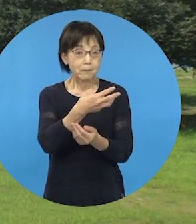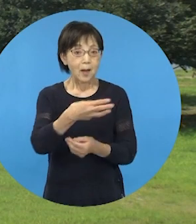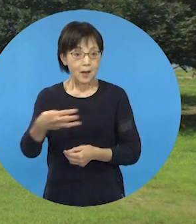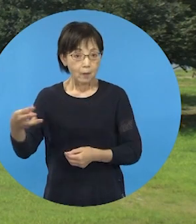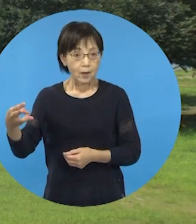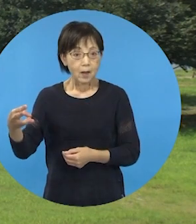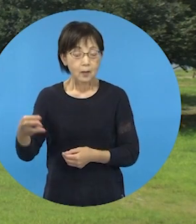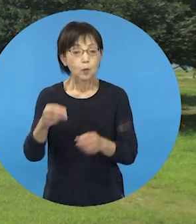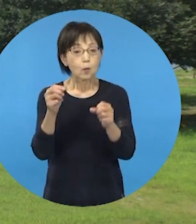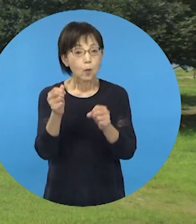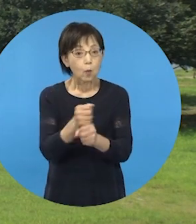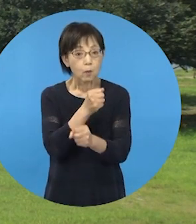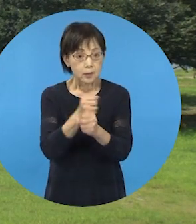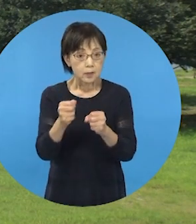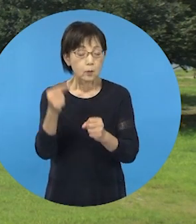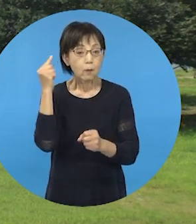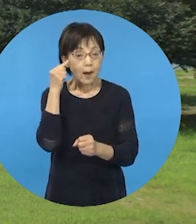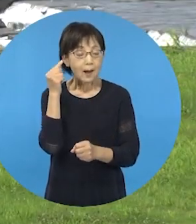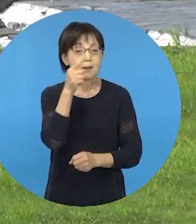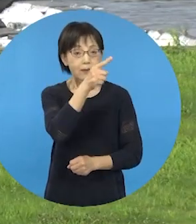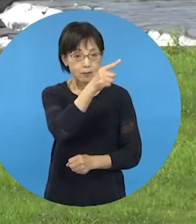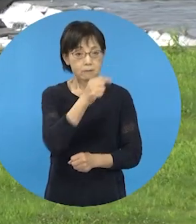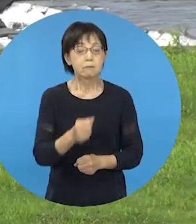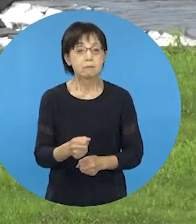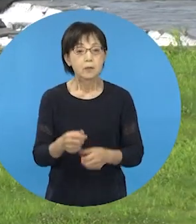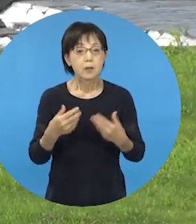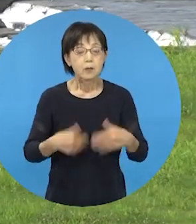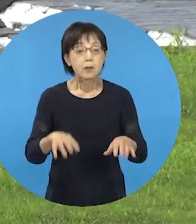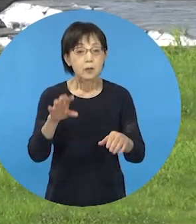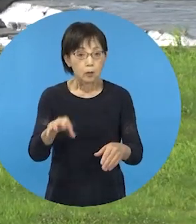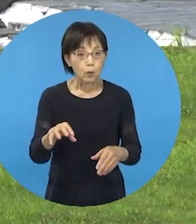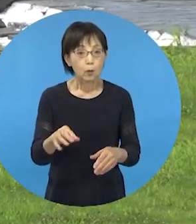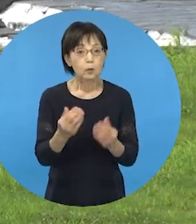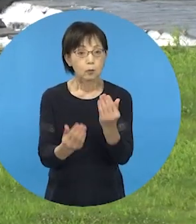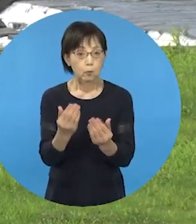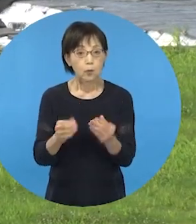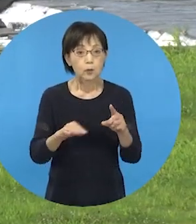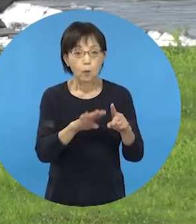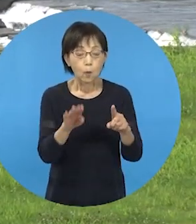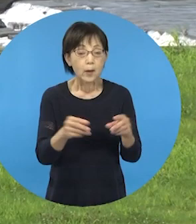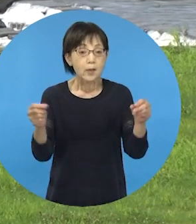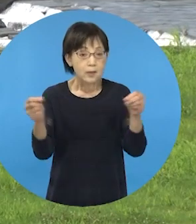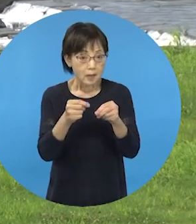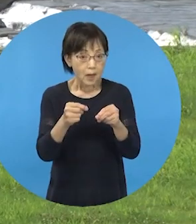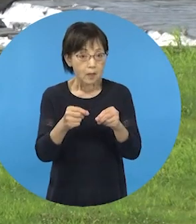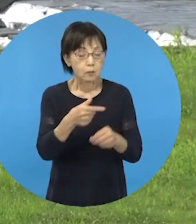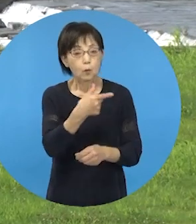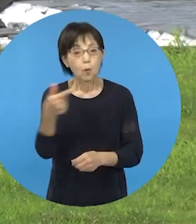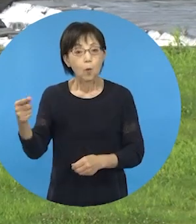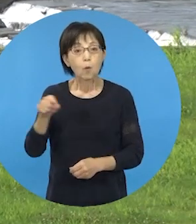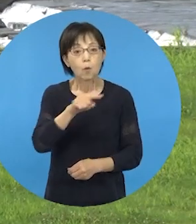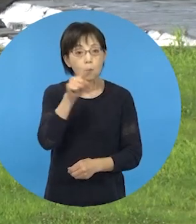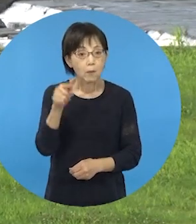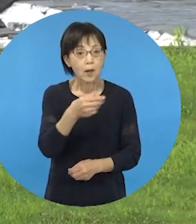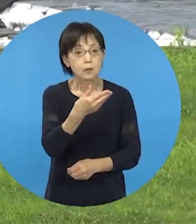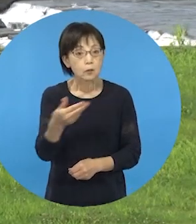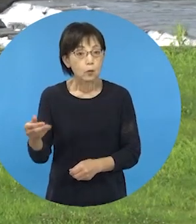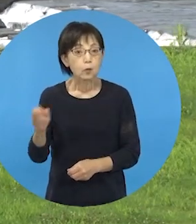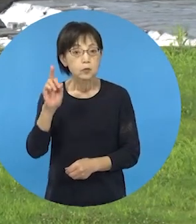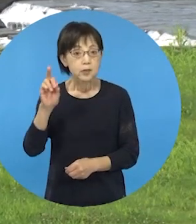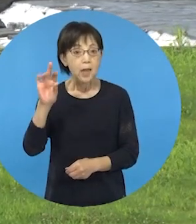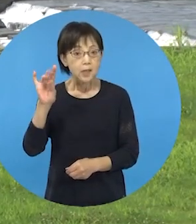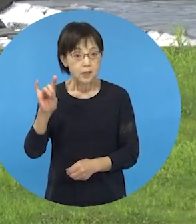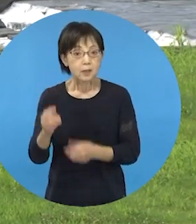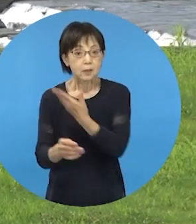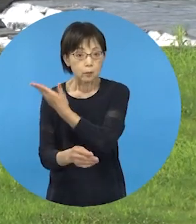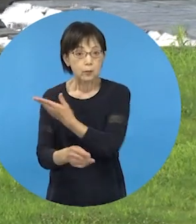川の治水に力を入れています。郷土の森公園付近にある大丸用水石の改築が計